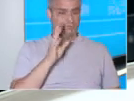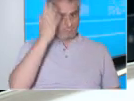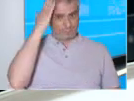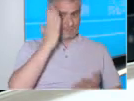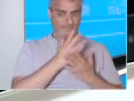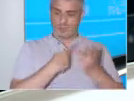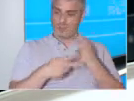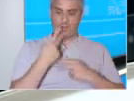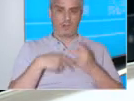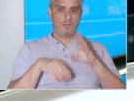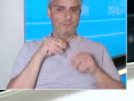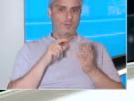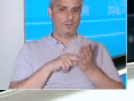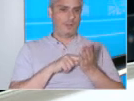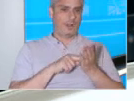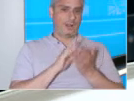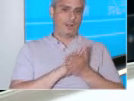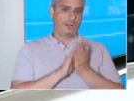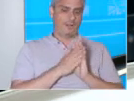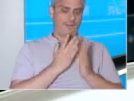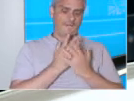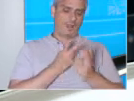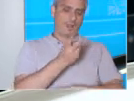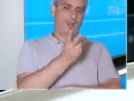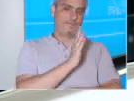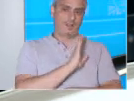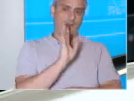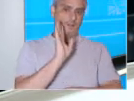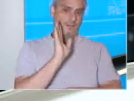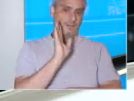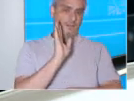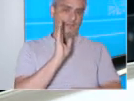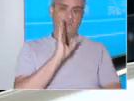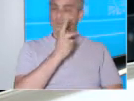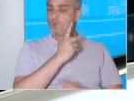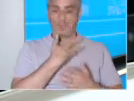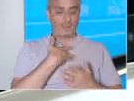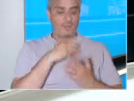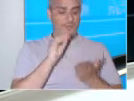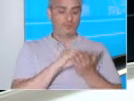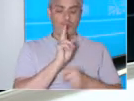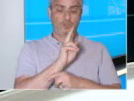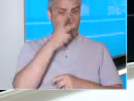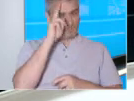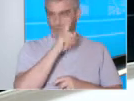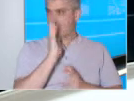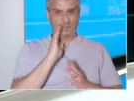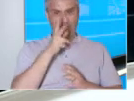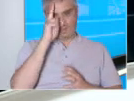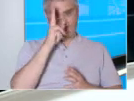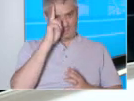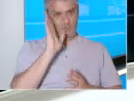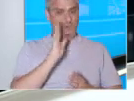שהוא כבר לא יכול ללכת לבחירות, כי הוא את הרוביקון או את הביביקון מול הימין חצה. הוא אם הוא לא יקבל שריון בליכוד, והוא לא מאמין שבליכוד הוא